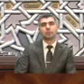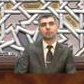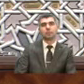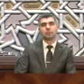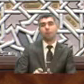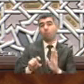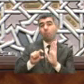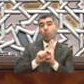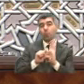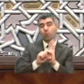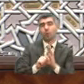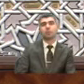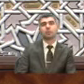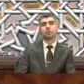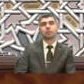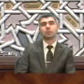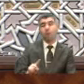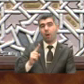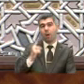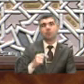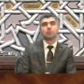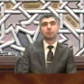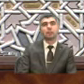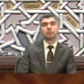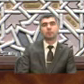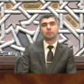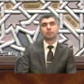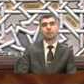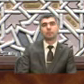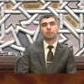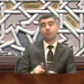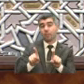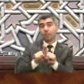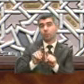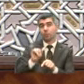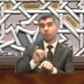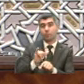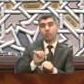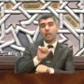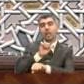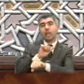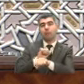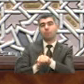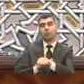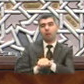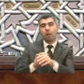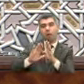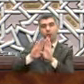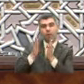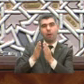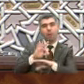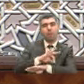موضوع واحد، وهو يتعلق بمآل التعاضدية العامة لموظفي